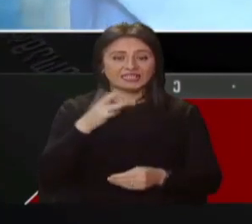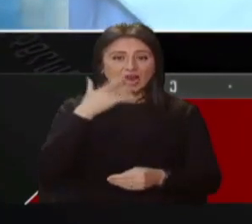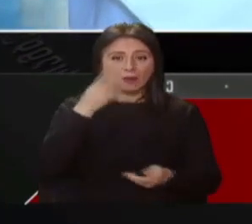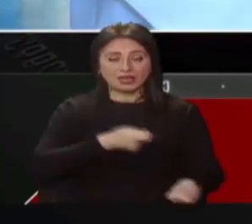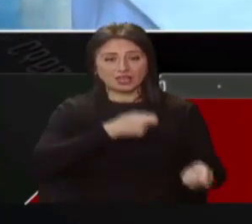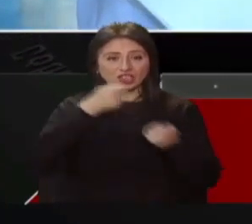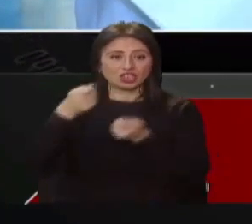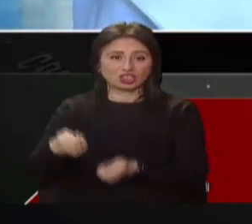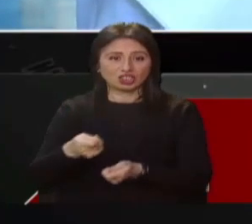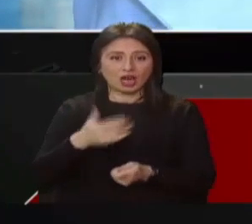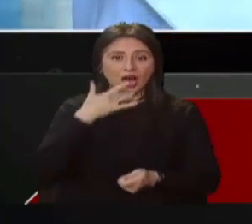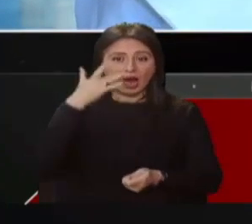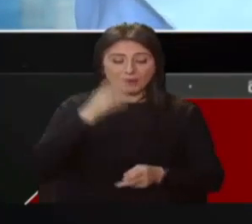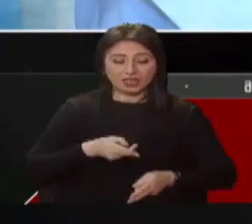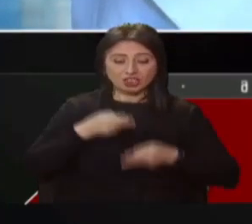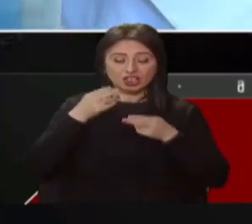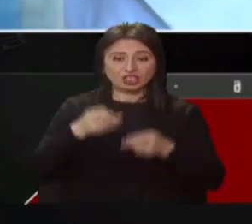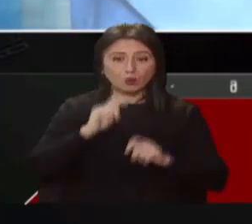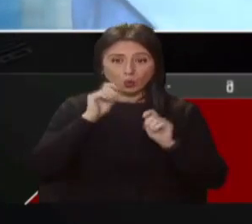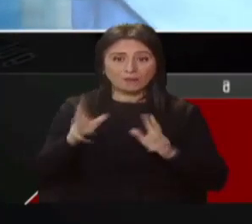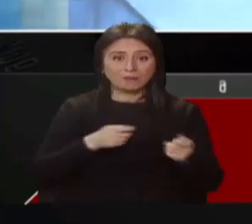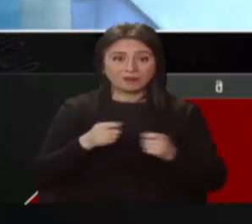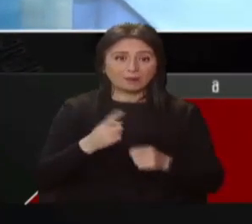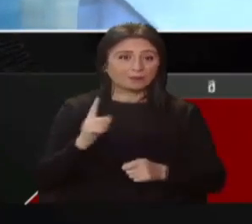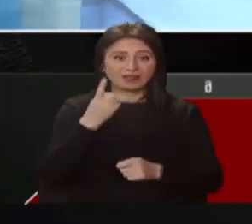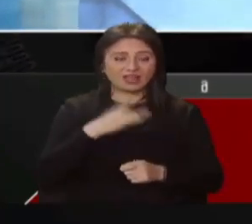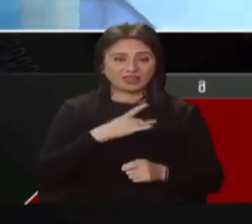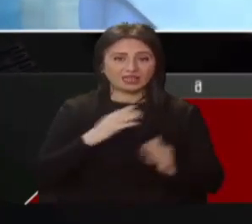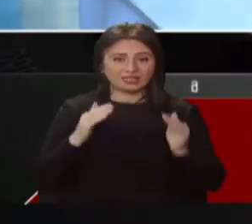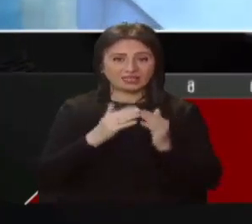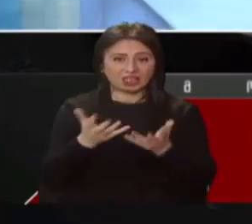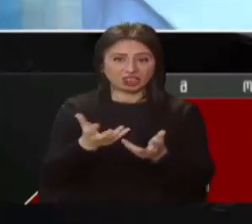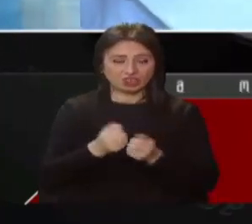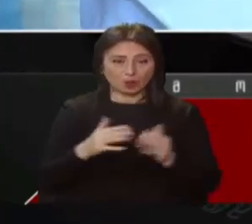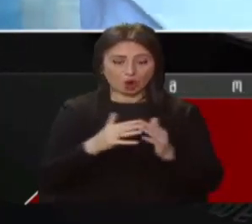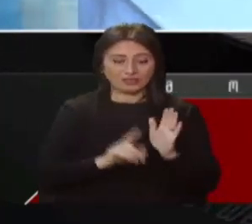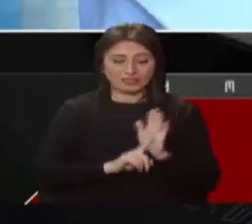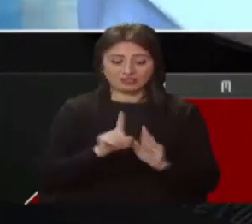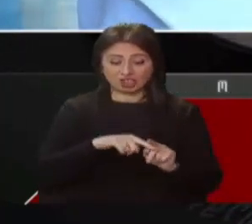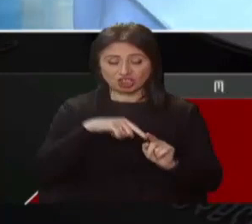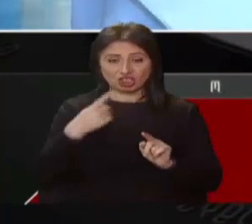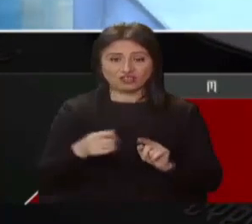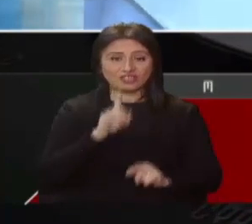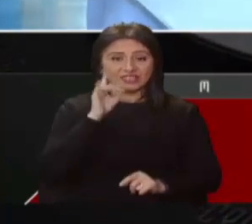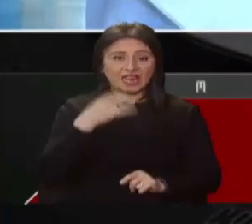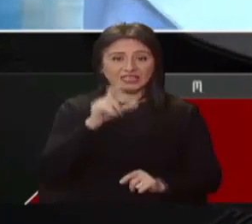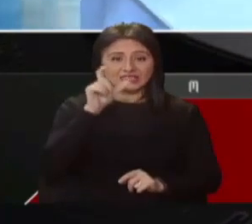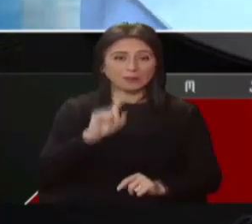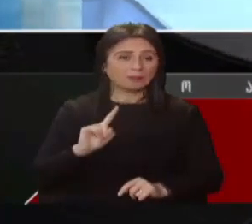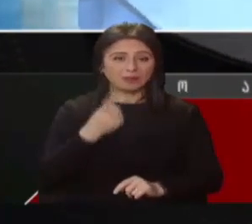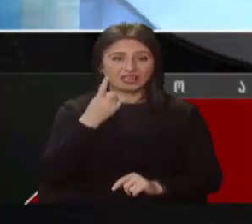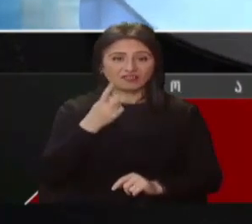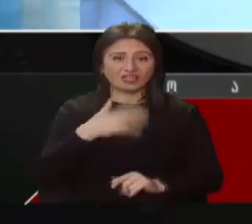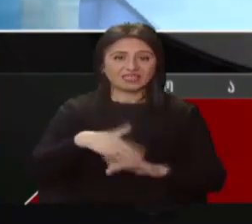ამერიკაში ჩაიტანა. ვაშინგტონში ჩასული უკრაინის პრეზიდენტი პირველად თეთრ სახლში მიიღეს, ეს ომის დაწყების შემდეგ ვოლოდიმირ ზელენსკის